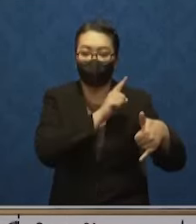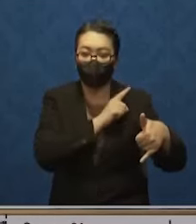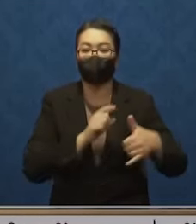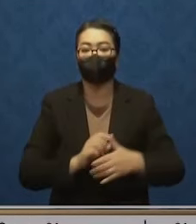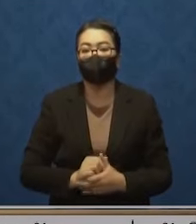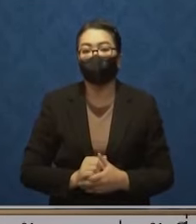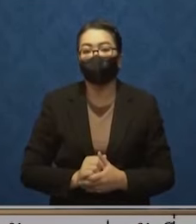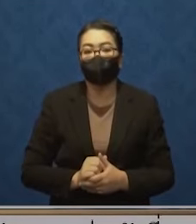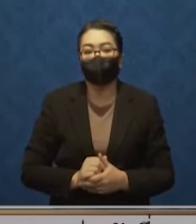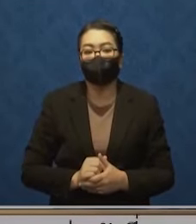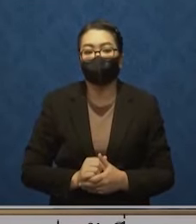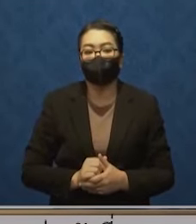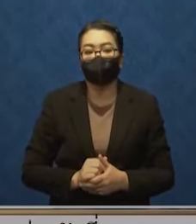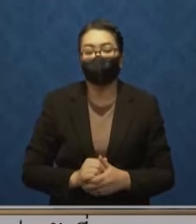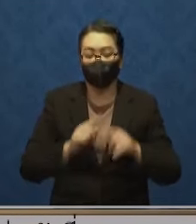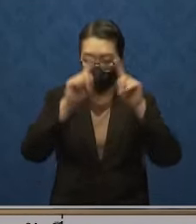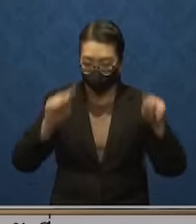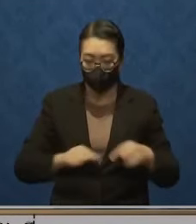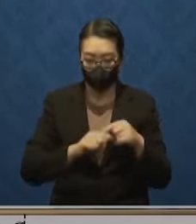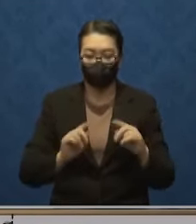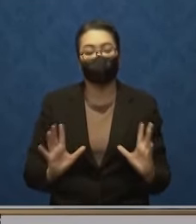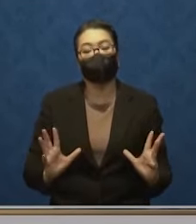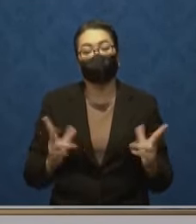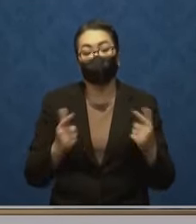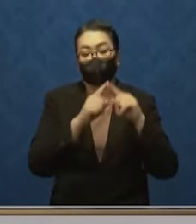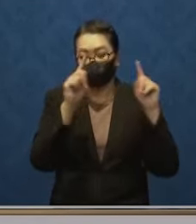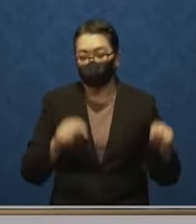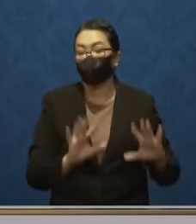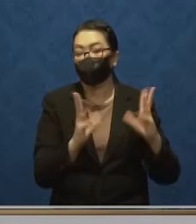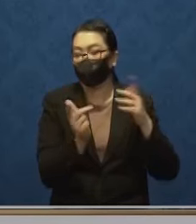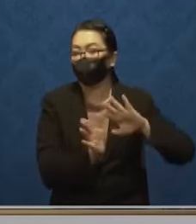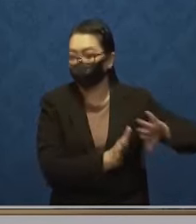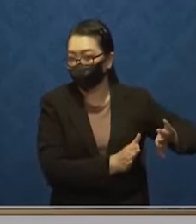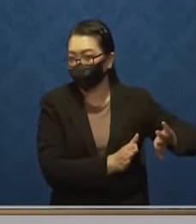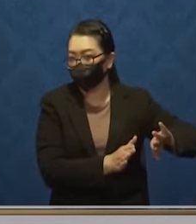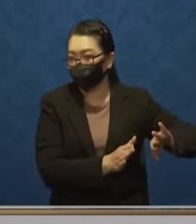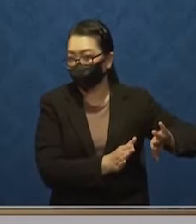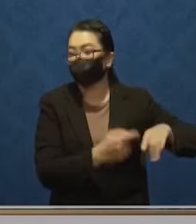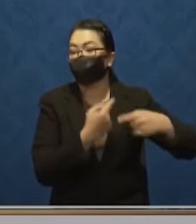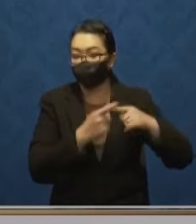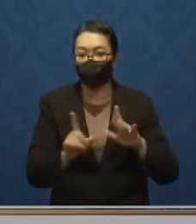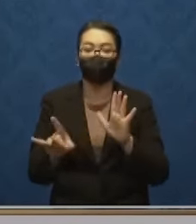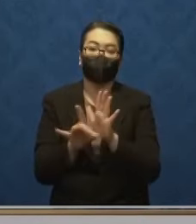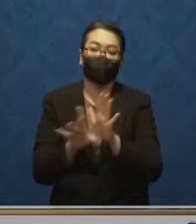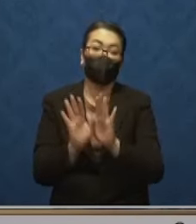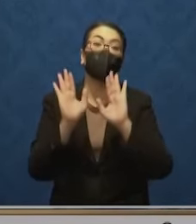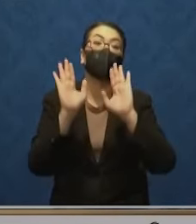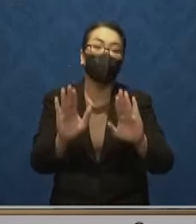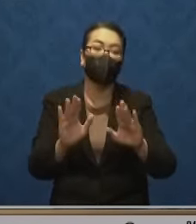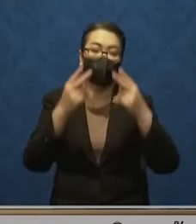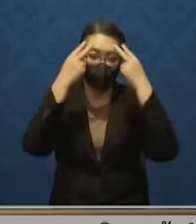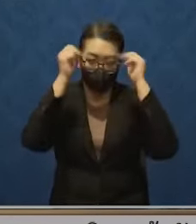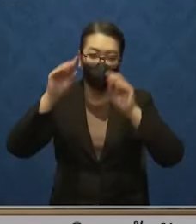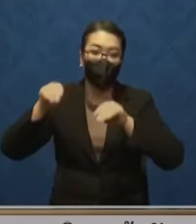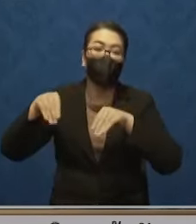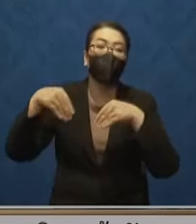านประธานคะสคริปต์ของดิฉันที่เตรียมมาจบเท่านี้แต่ดิฉันมีสิ่งสุดท้ายค่ะที่ดิฉันอยากจะมอบ